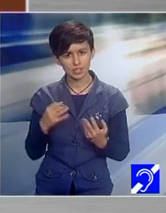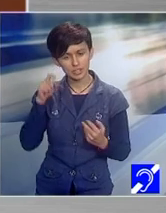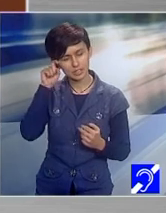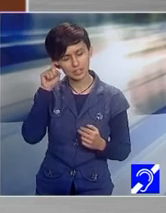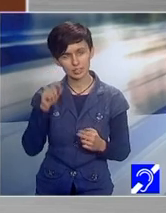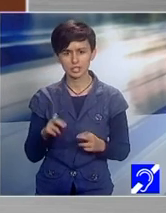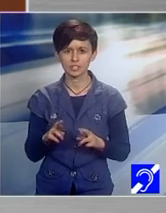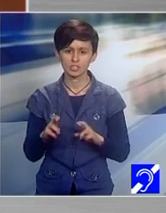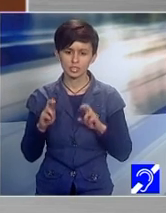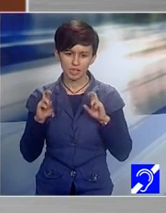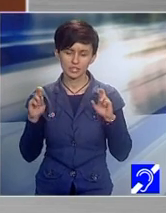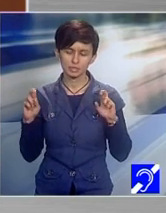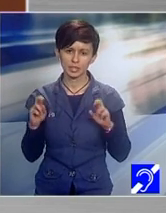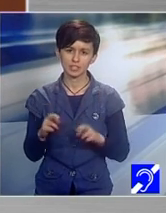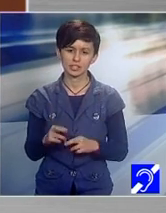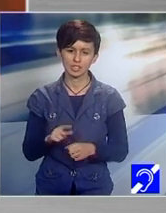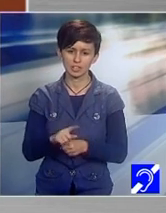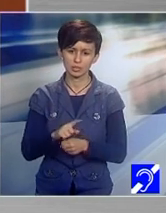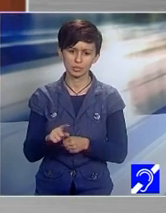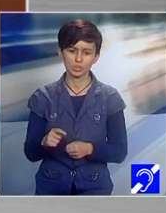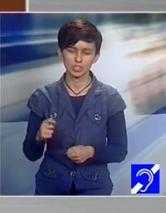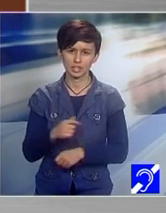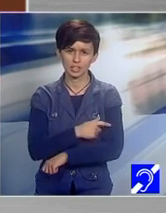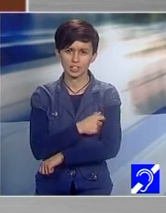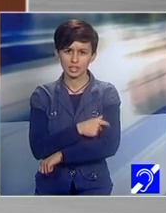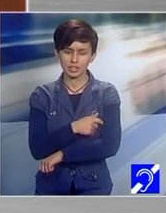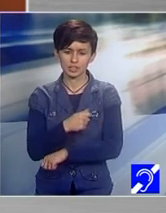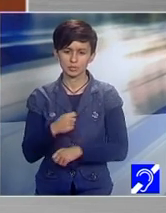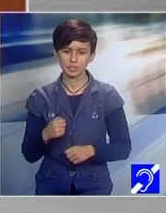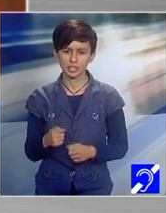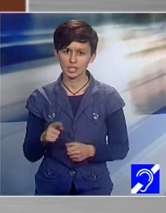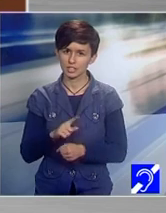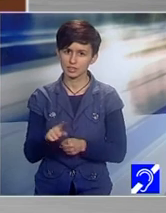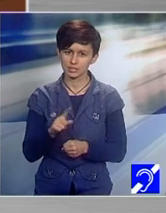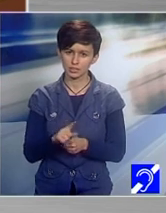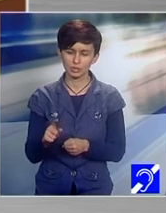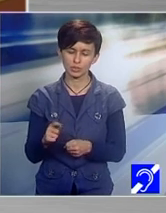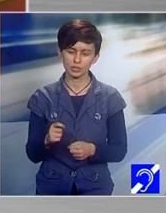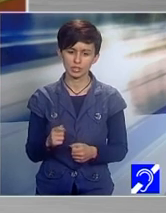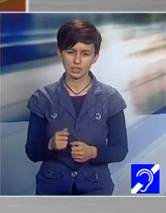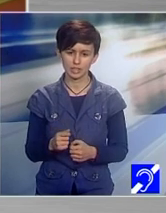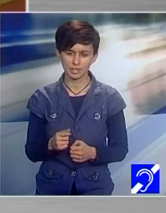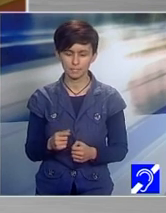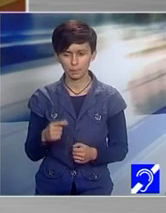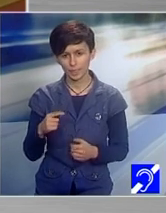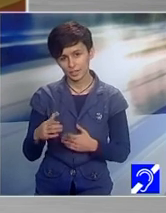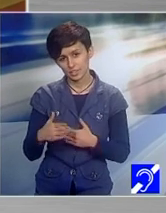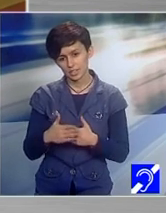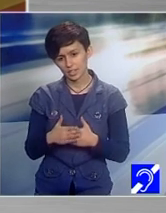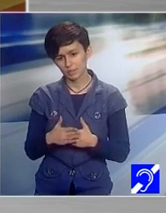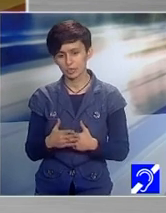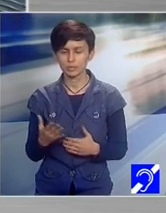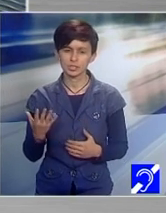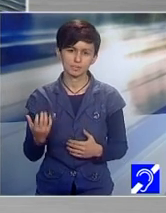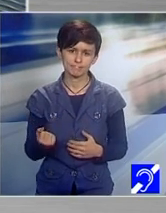instituțiile puternice, fanion, ale țării, ale orașului, lucrurile se vor apropia de ceea ce ar